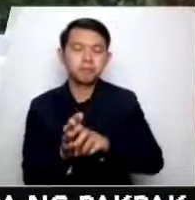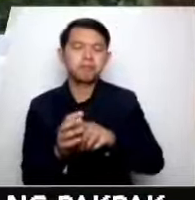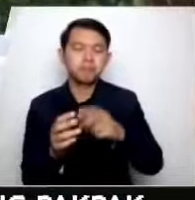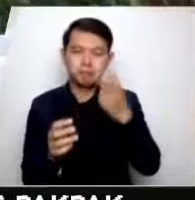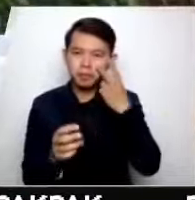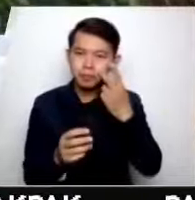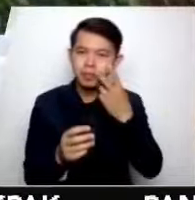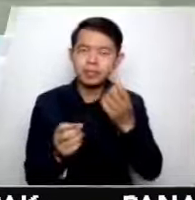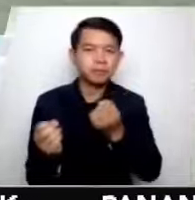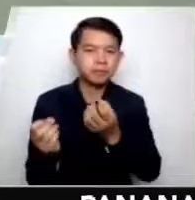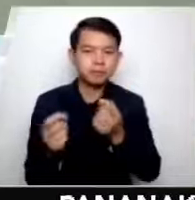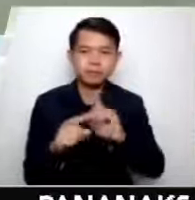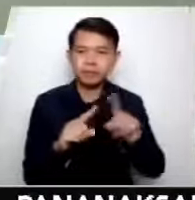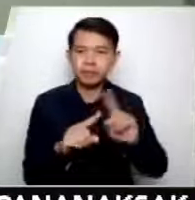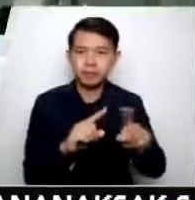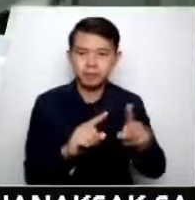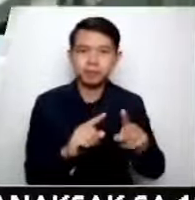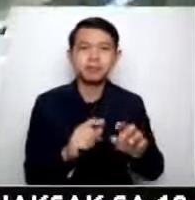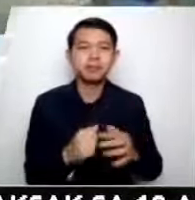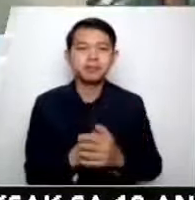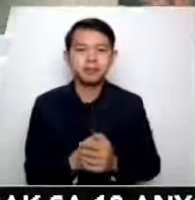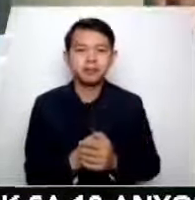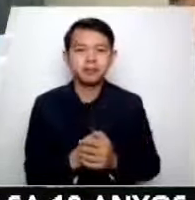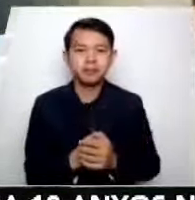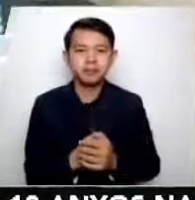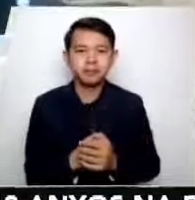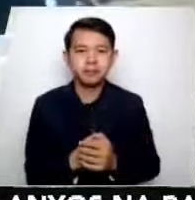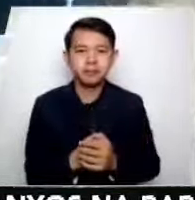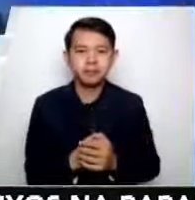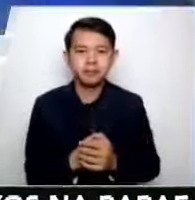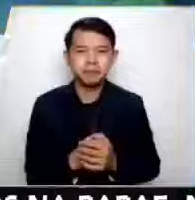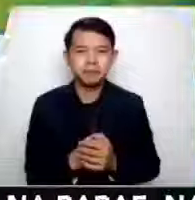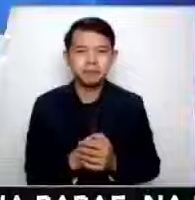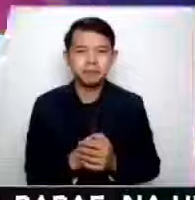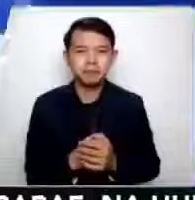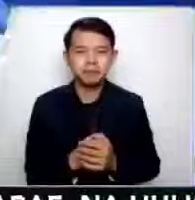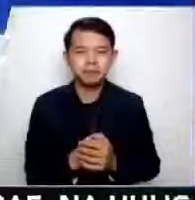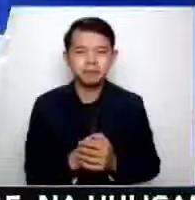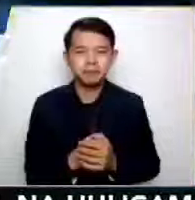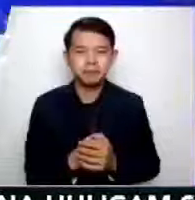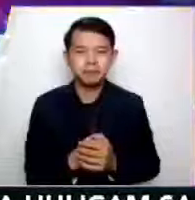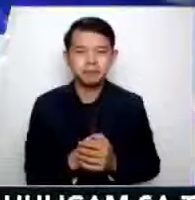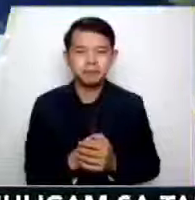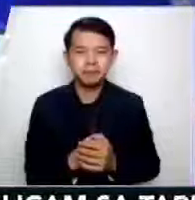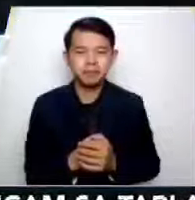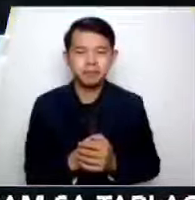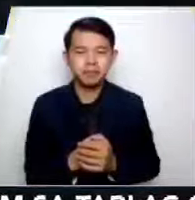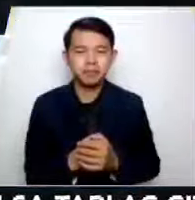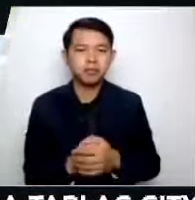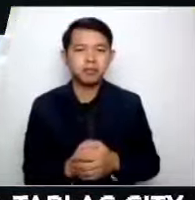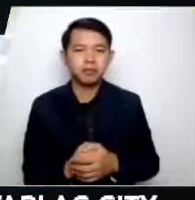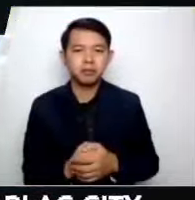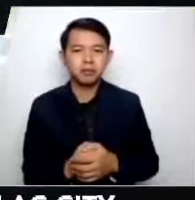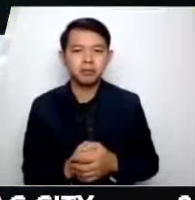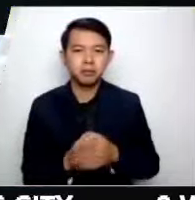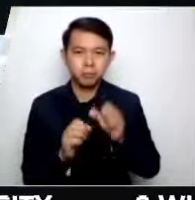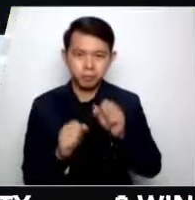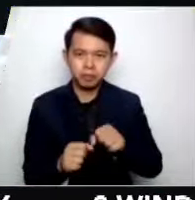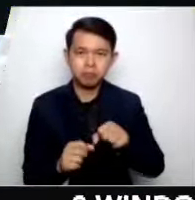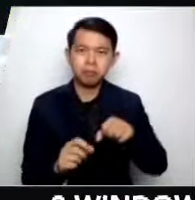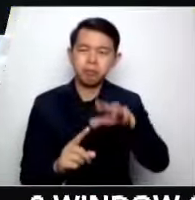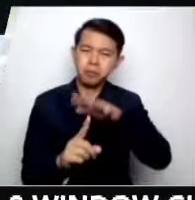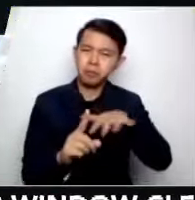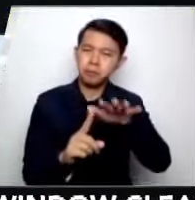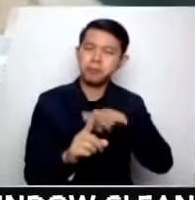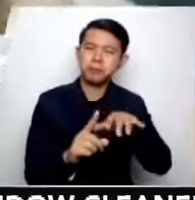na Merlion Park. Sa halagang mahigit 1,000 lamang, 360-degree view na ang makikita sa kayang